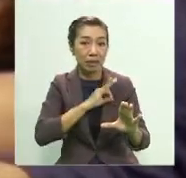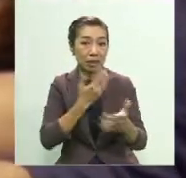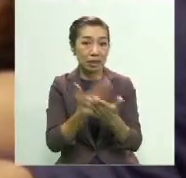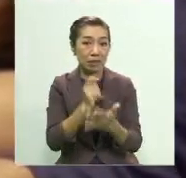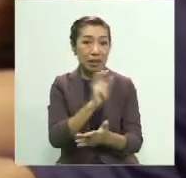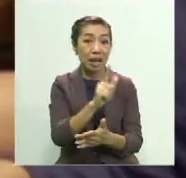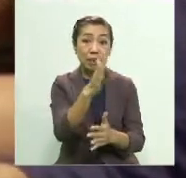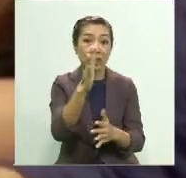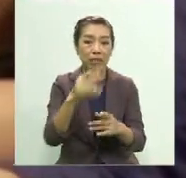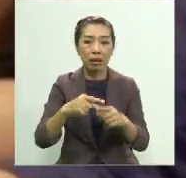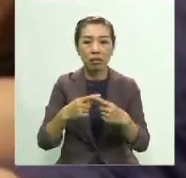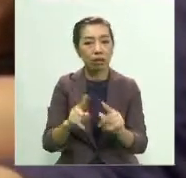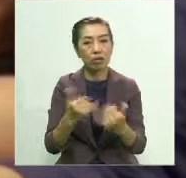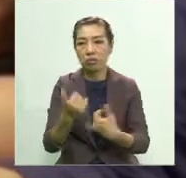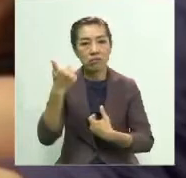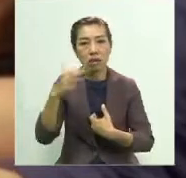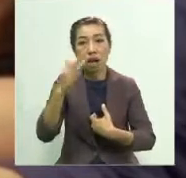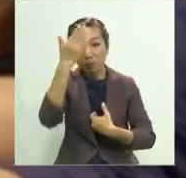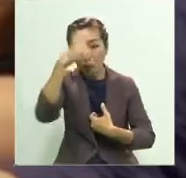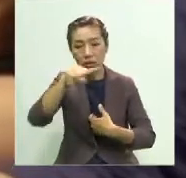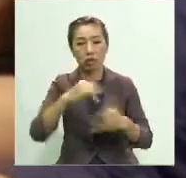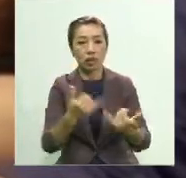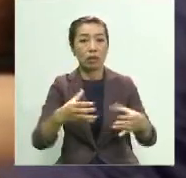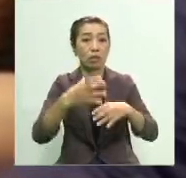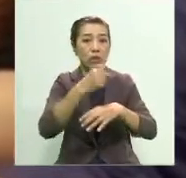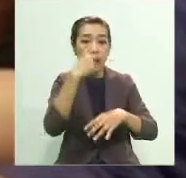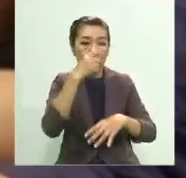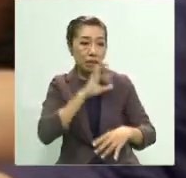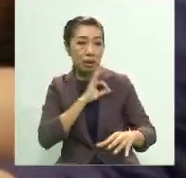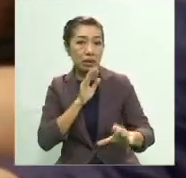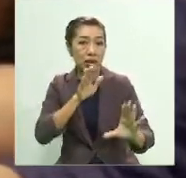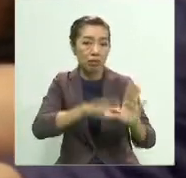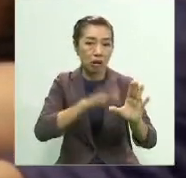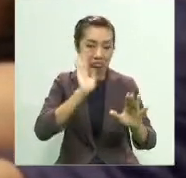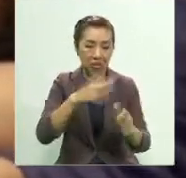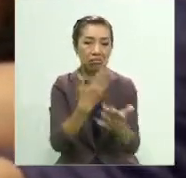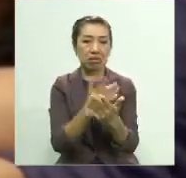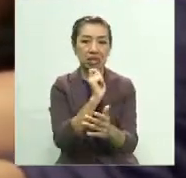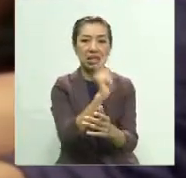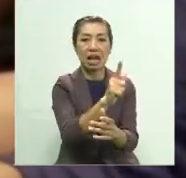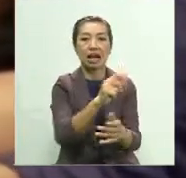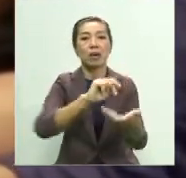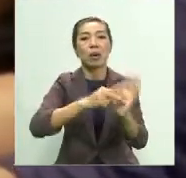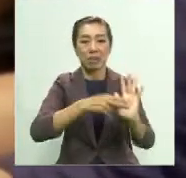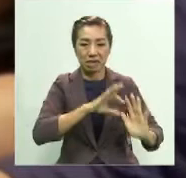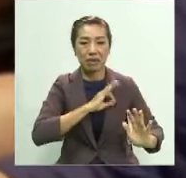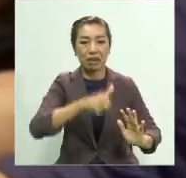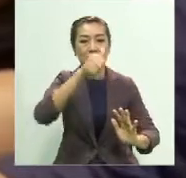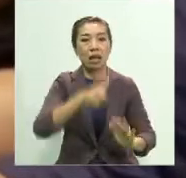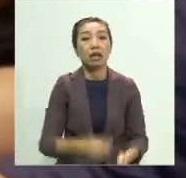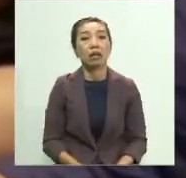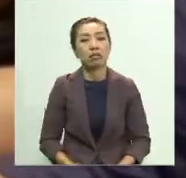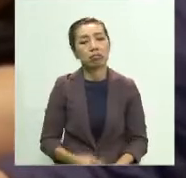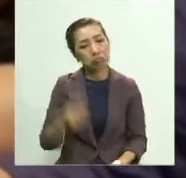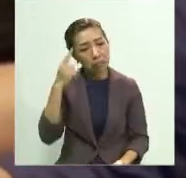อยู่ไม่ได้หรอกเพราะว่าถ้าจะเป็นคุณก็ต้องไปเสียเงินเพราะถ้าคุณไม่เสียเงินคุณก็ไม่ได้เป็นมันผมไม่อยากเรียกว่าเป็นการ